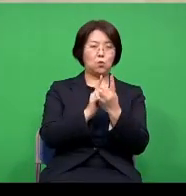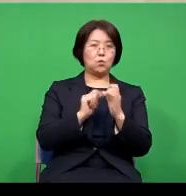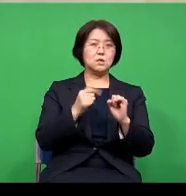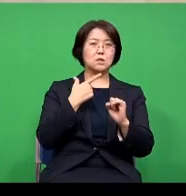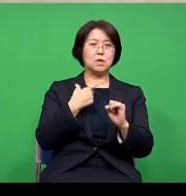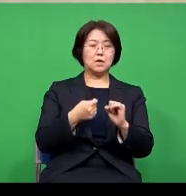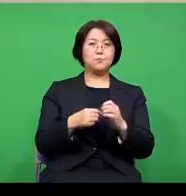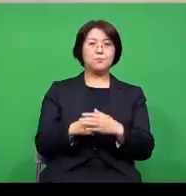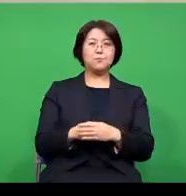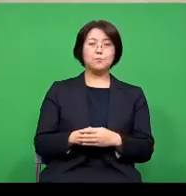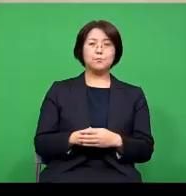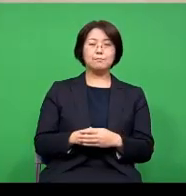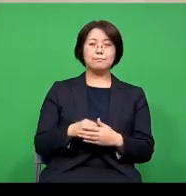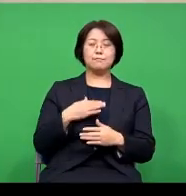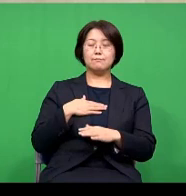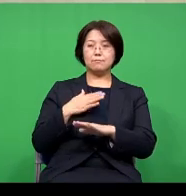いと思います。はい。